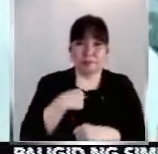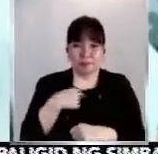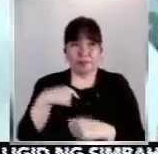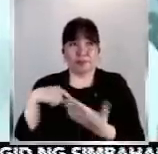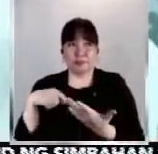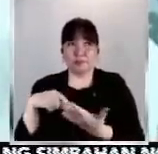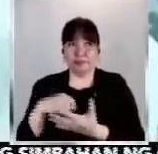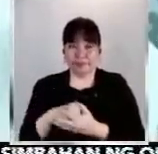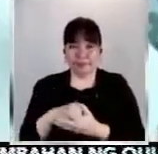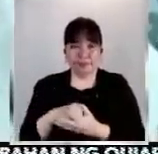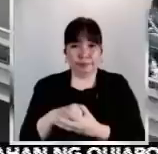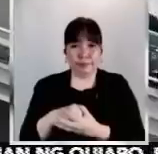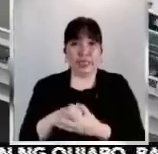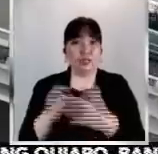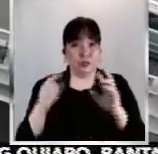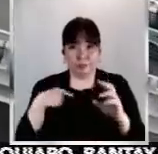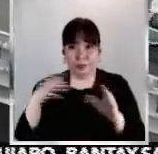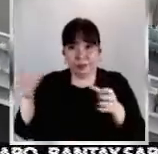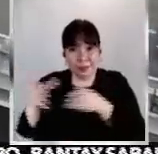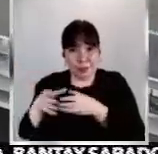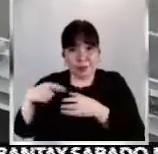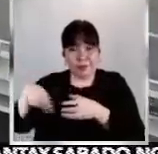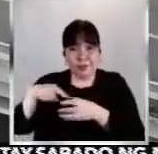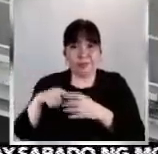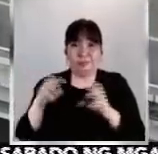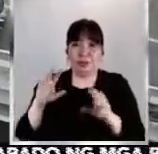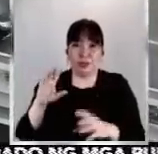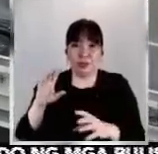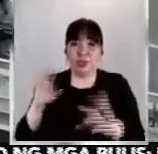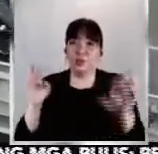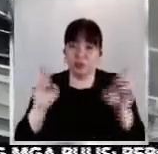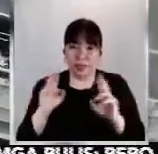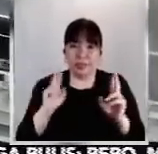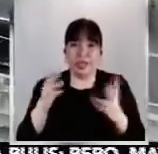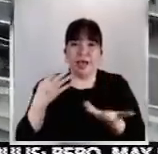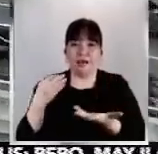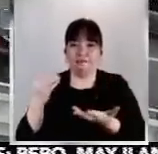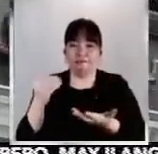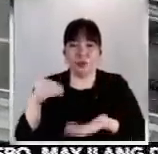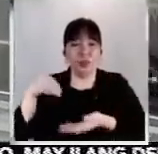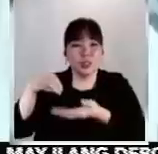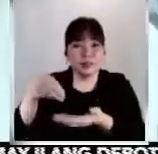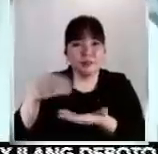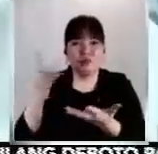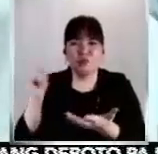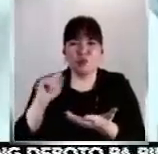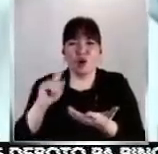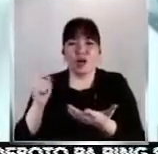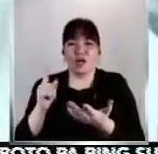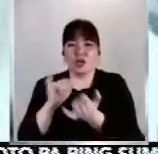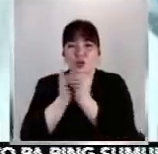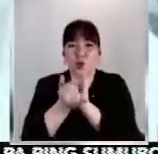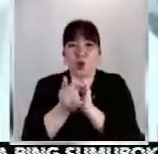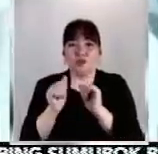department is prepared to provide COVID COVID-19 Adjustment Measure Program. In case